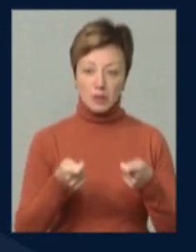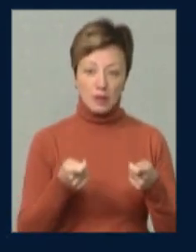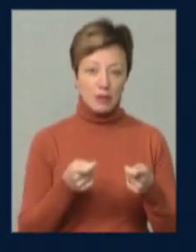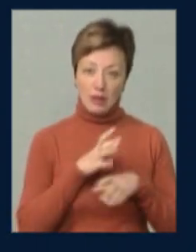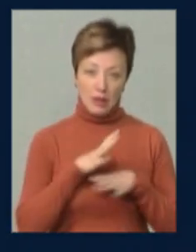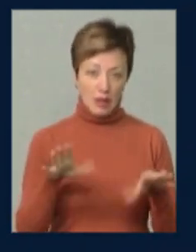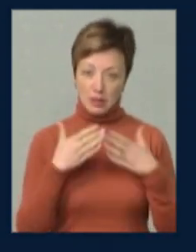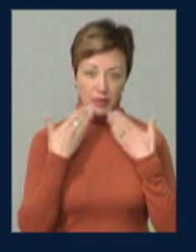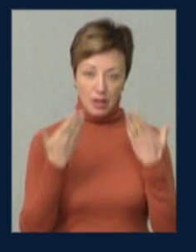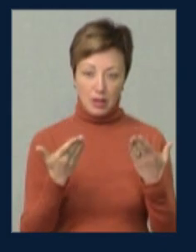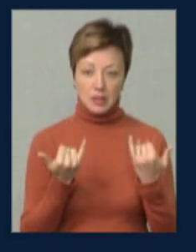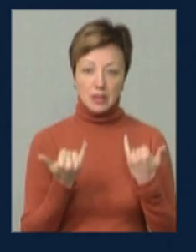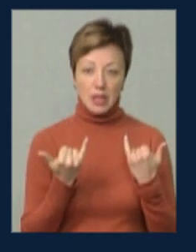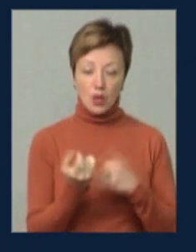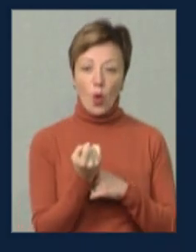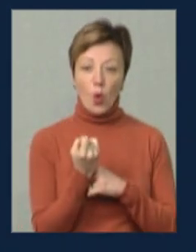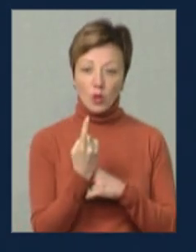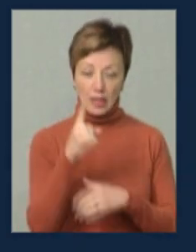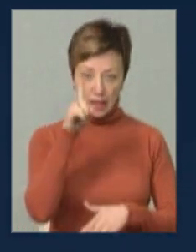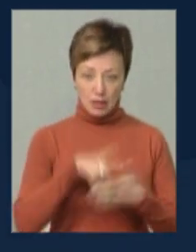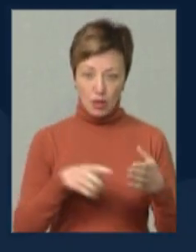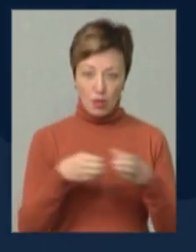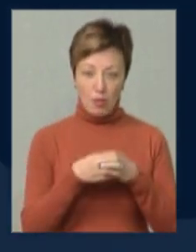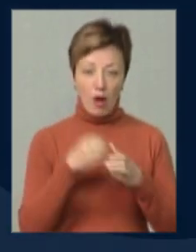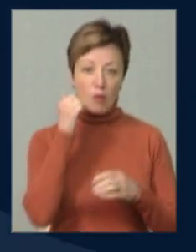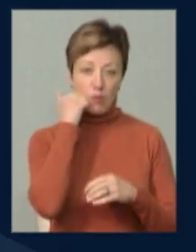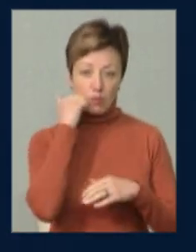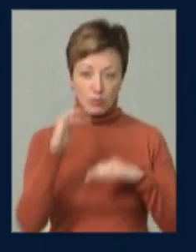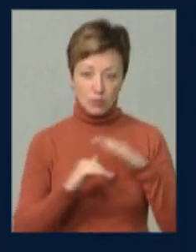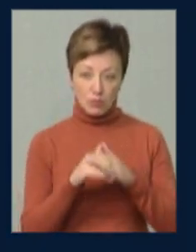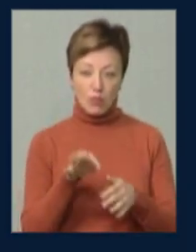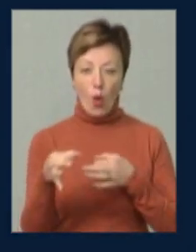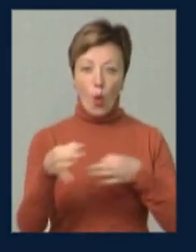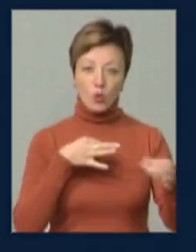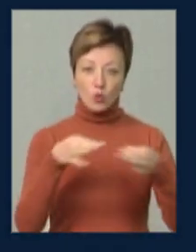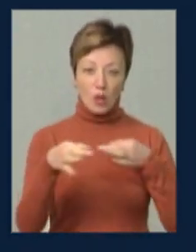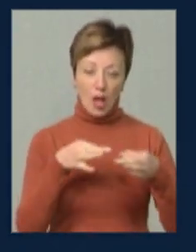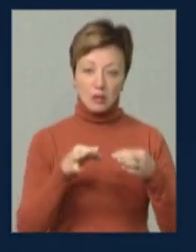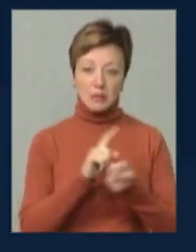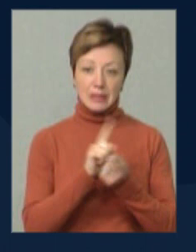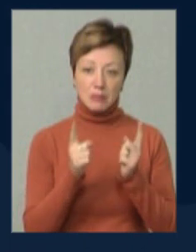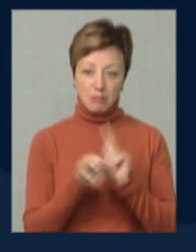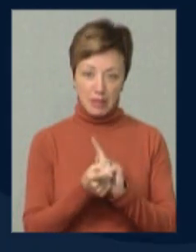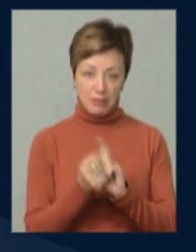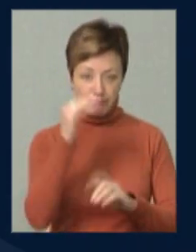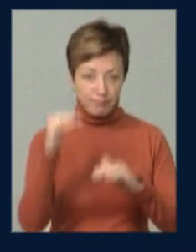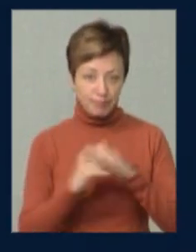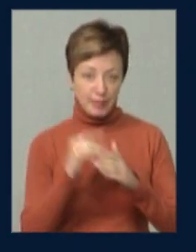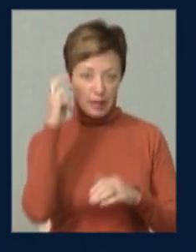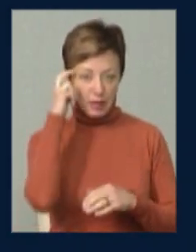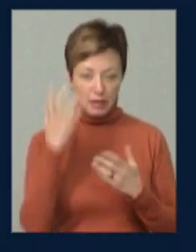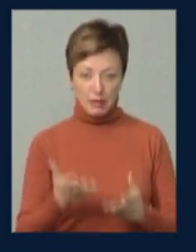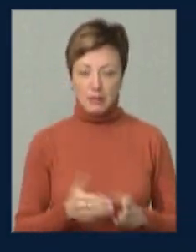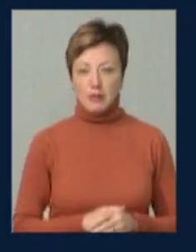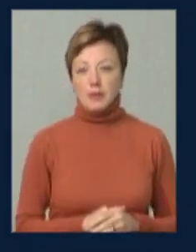не зверталися. Наразі 11 релігійних громад УПЦ проводять консультації щодо зміни конфесійної приналежності